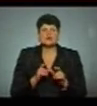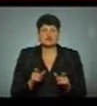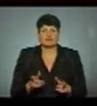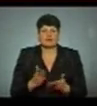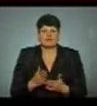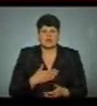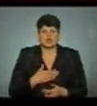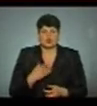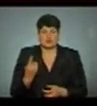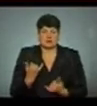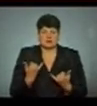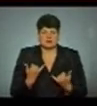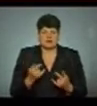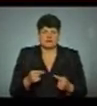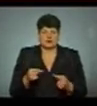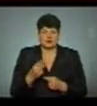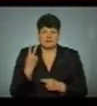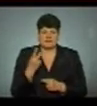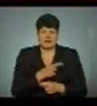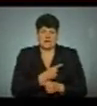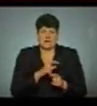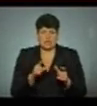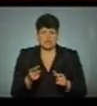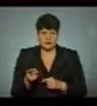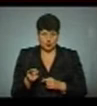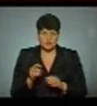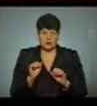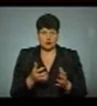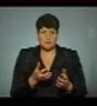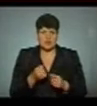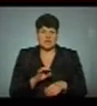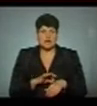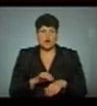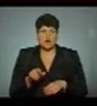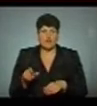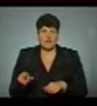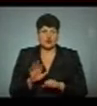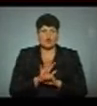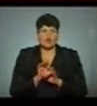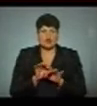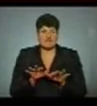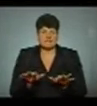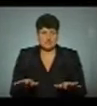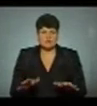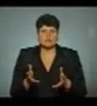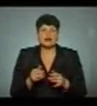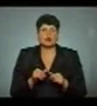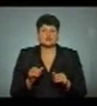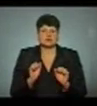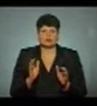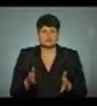нашій області, тому що наразі визначені дві опорні лікарні, вони в Тернополі, які можуть прийняти хворих на коронавірус. Про яке розширення може